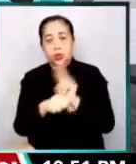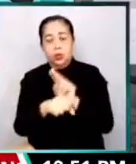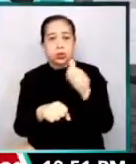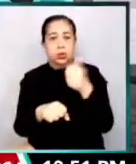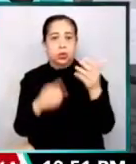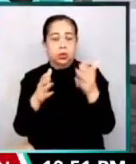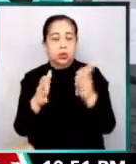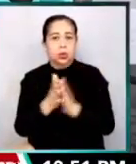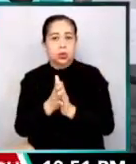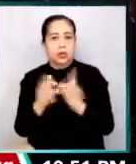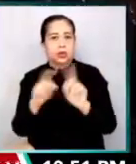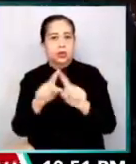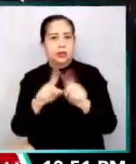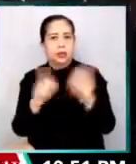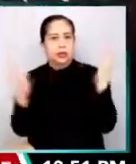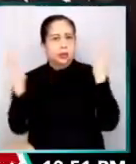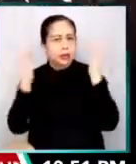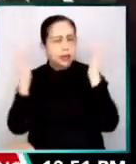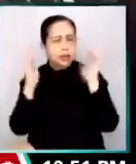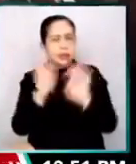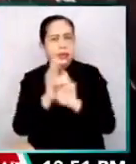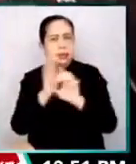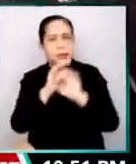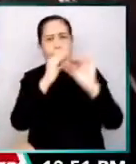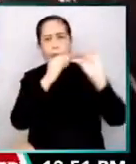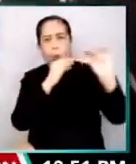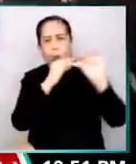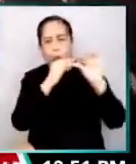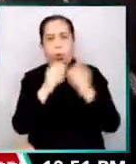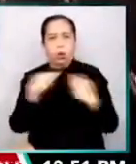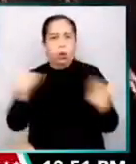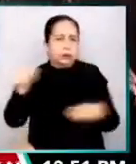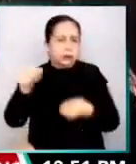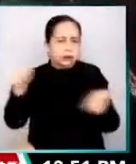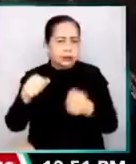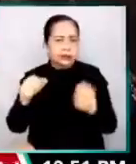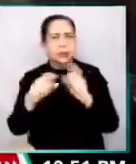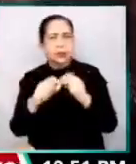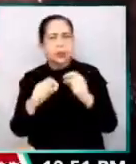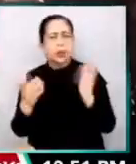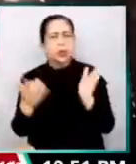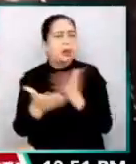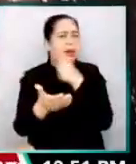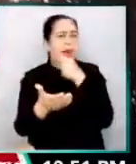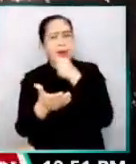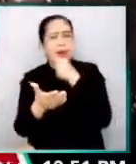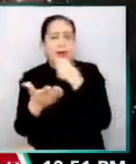ibang pampaingay tulad ng torotot, kaldero o pagbirit sa karaoke.